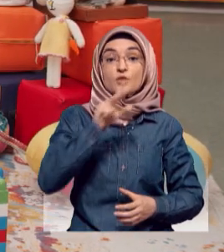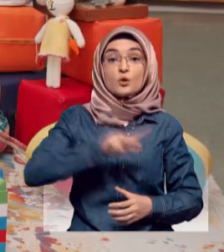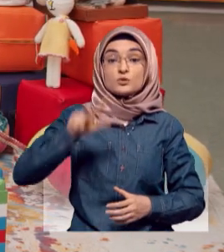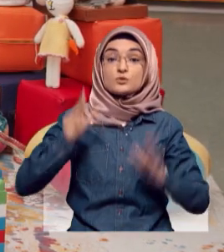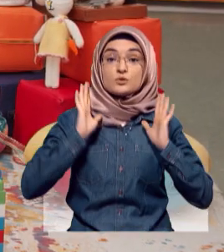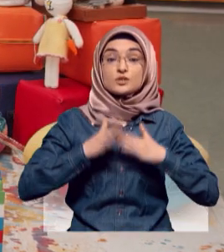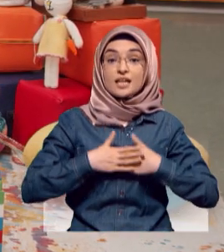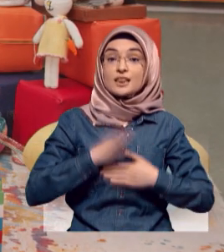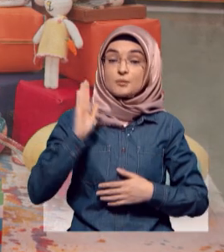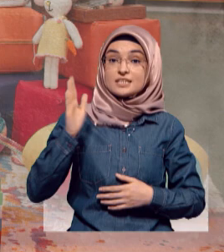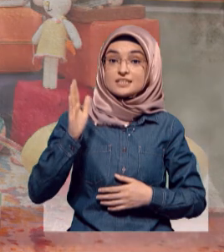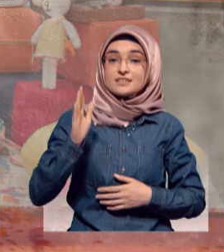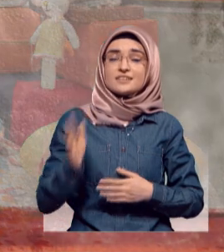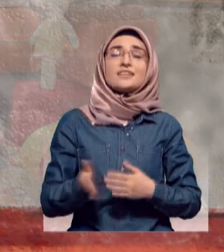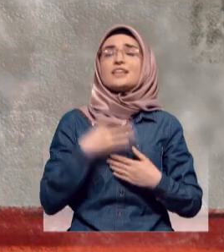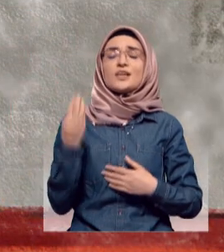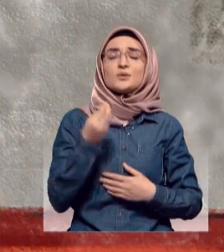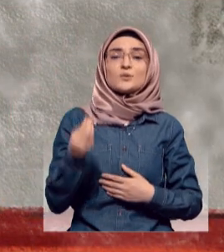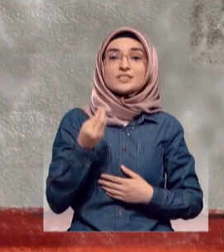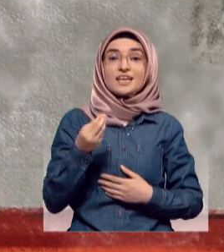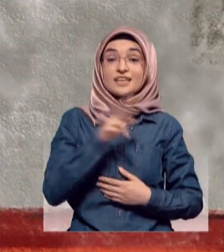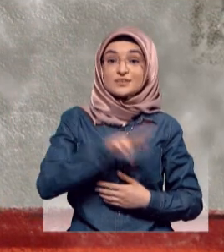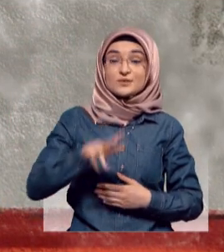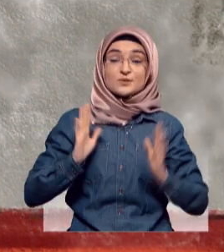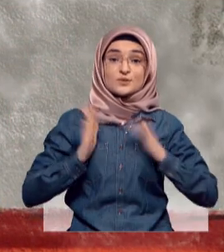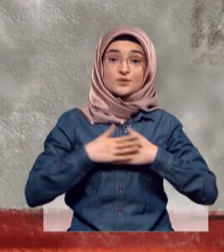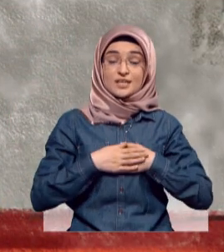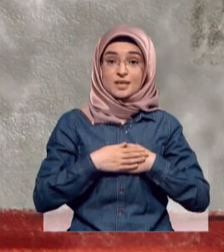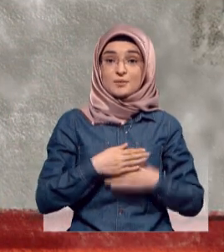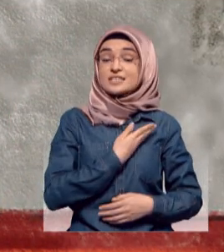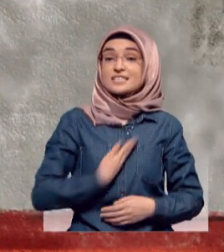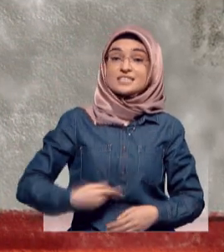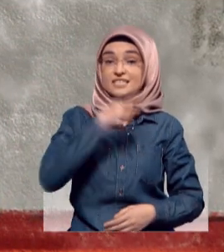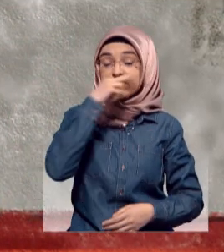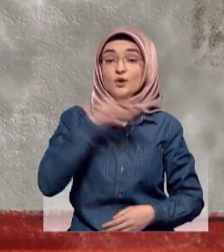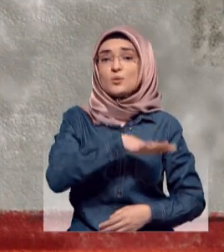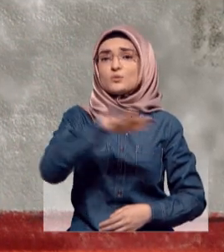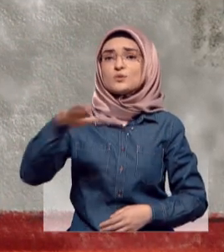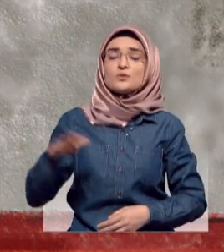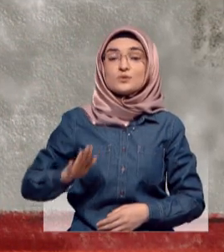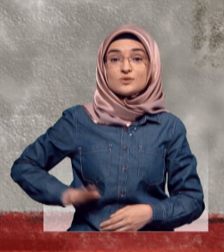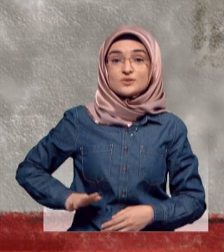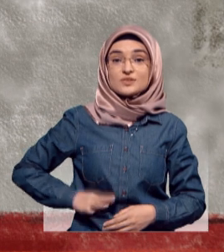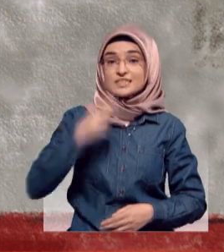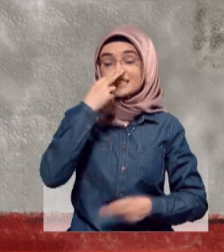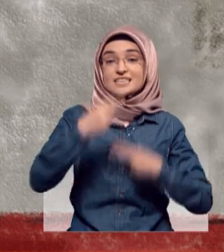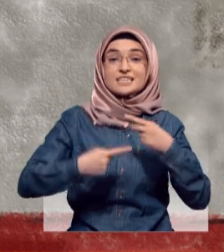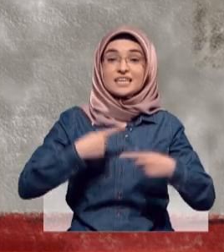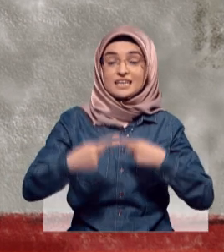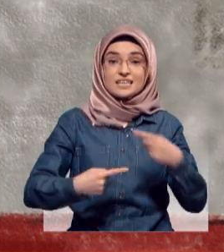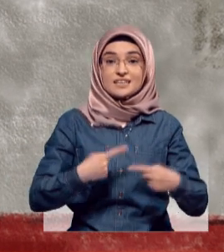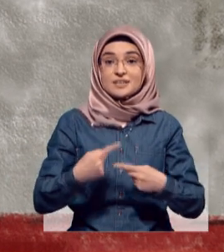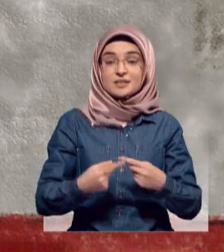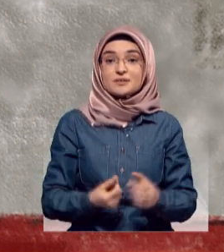Teravih namazına git. Ne şenliktir teravih namazı. Sevgi kokan bütün çocukların geleneği.